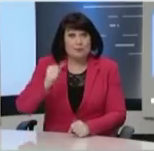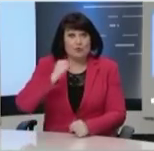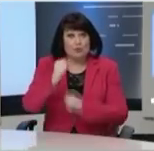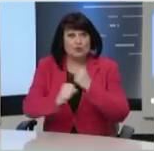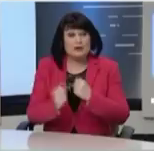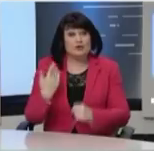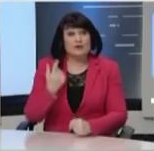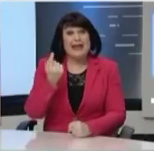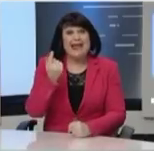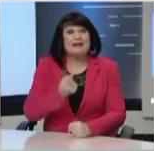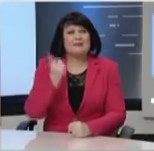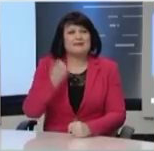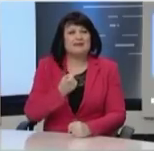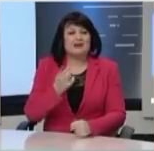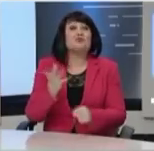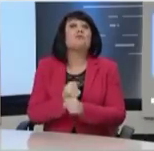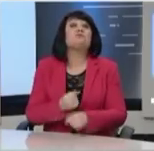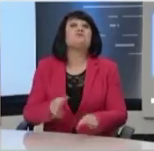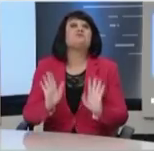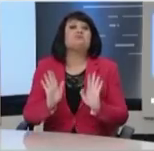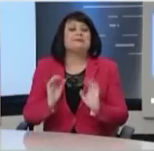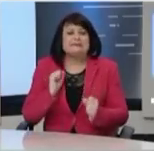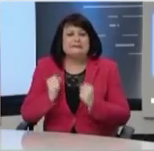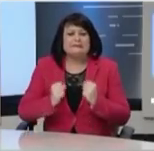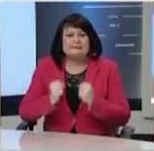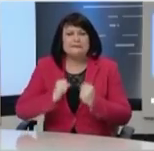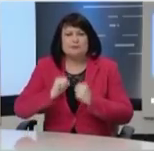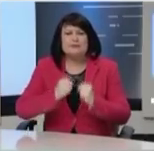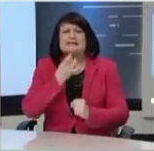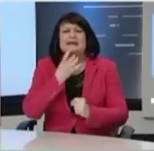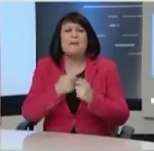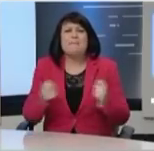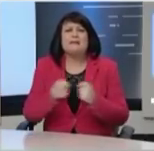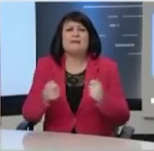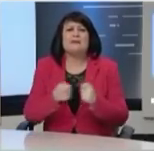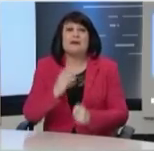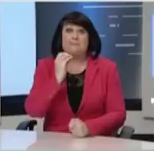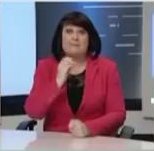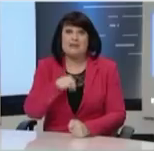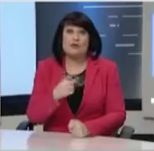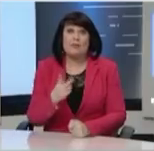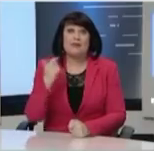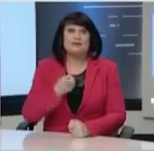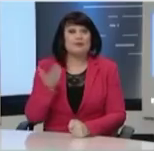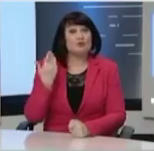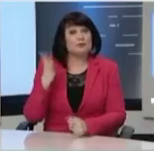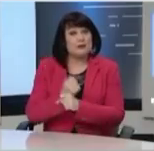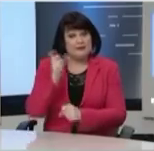ήταν 1,5%, φτάσατε αγκομαχώντας και με σκληρά μέτρα στο 0,2%.